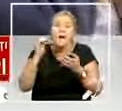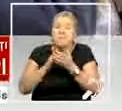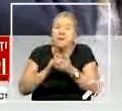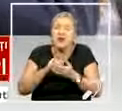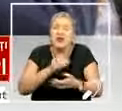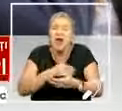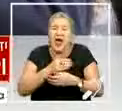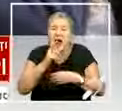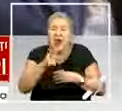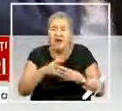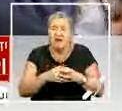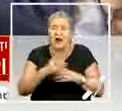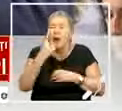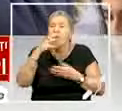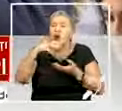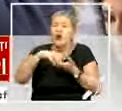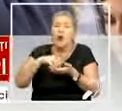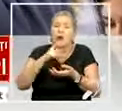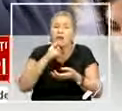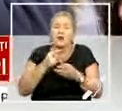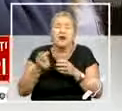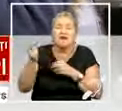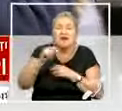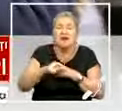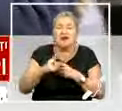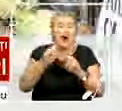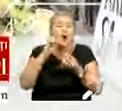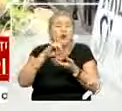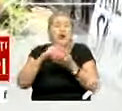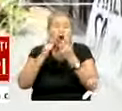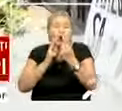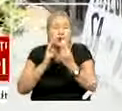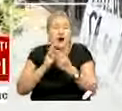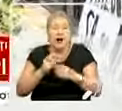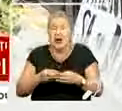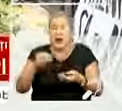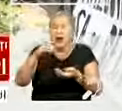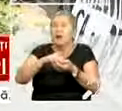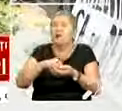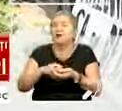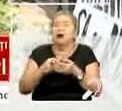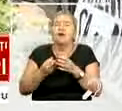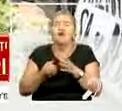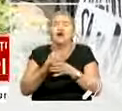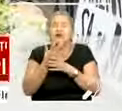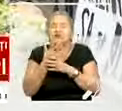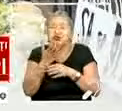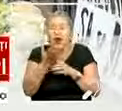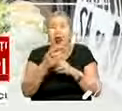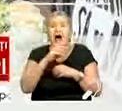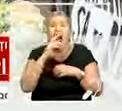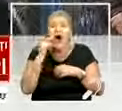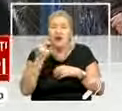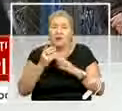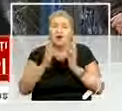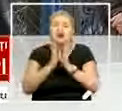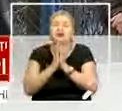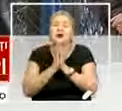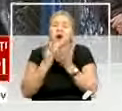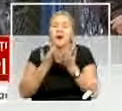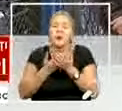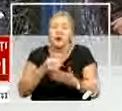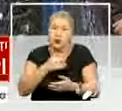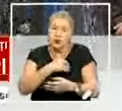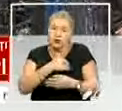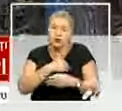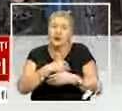elevi. E un loc de pelerinaj, vin aprind lumânări, depun buchete de flori albe, se roagă pentru sufletele celor